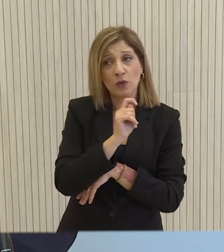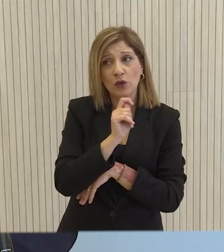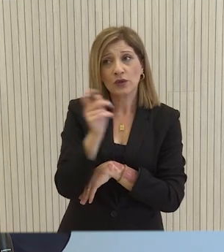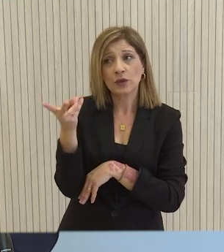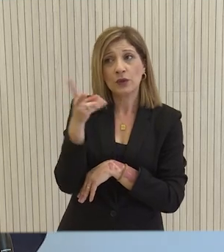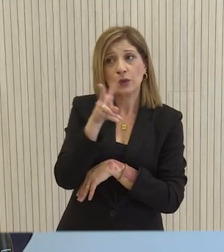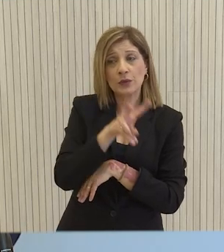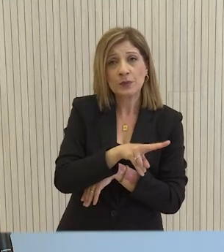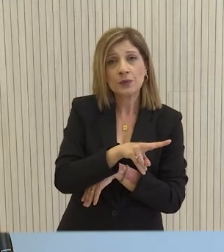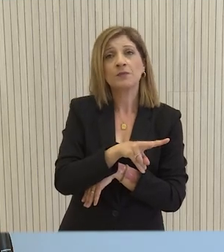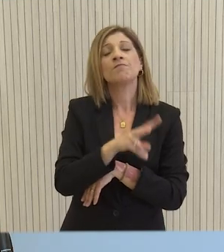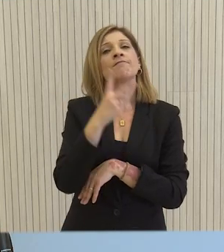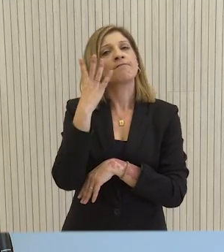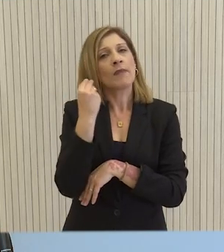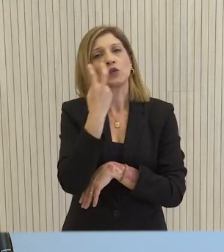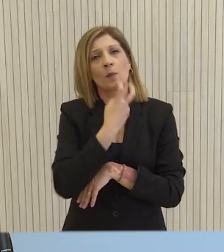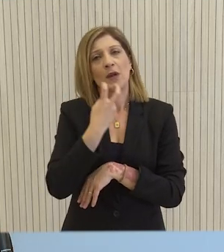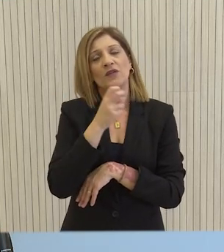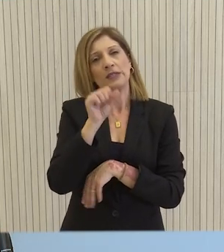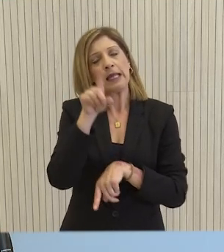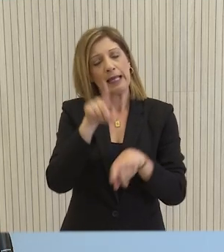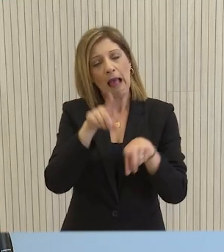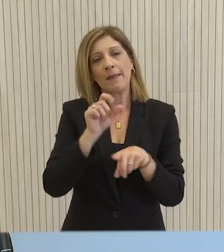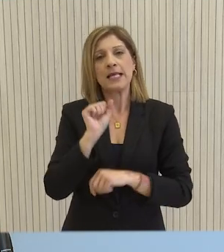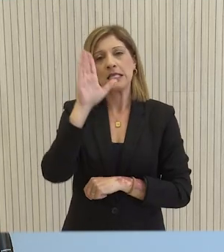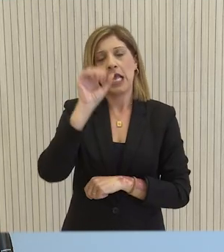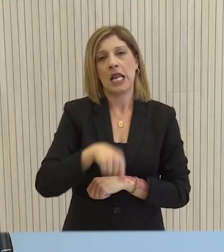εξελίξεις? Έχουμε υπόψη μας κάποιες πληροφορίες για ορισμένους από αυτούς, ναι.